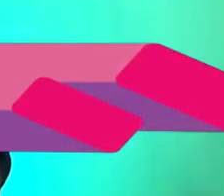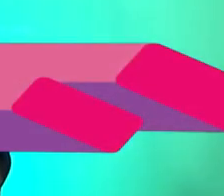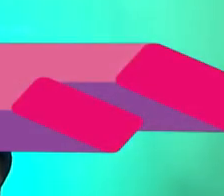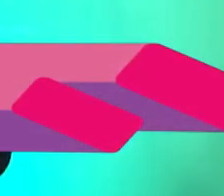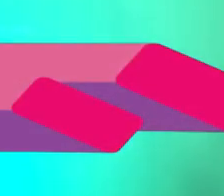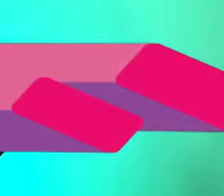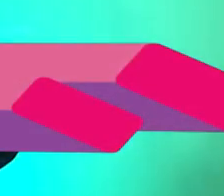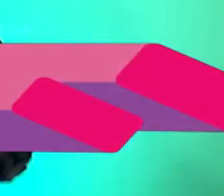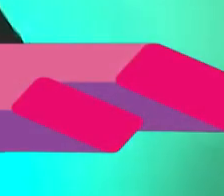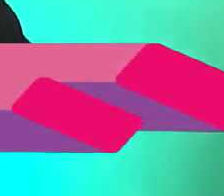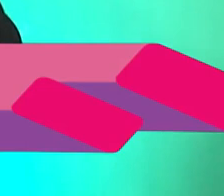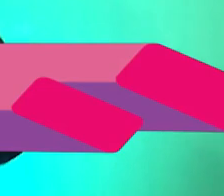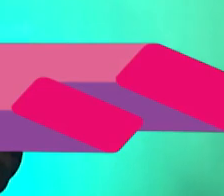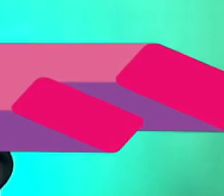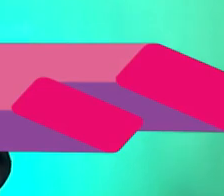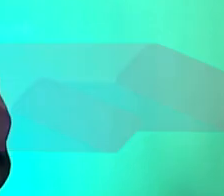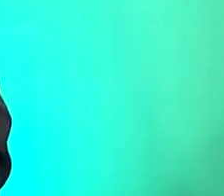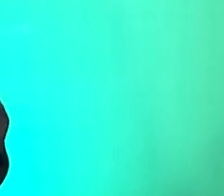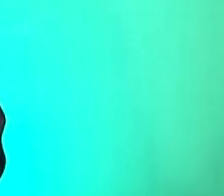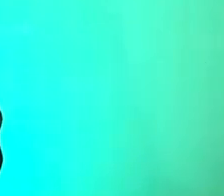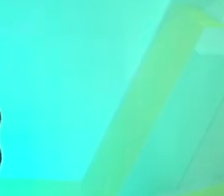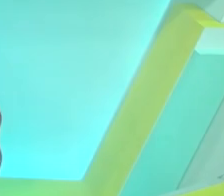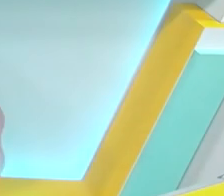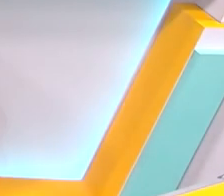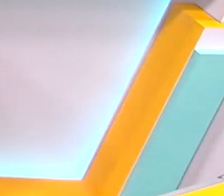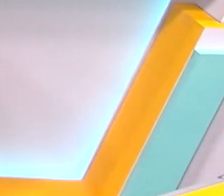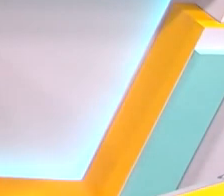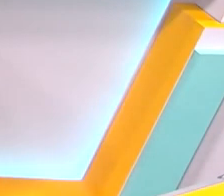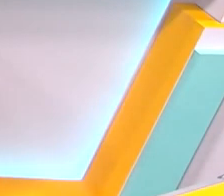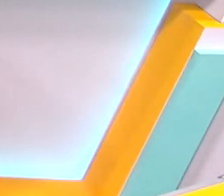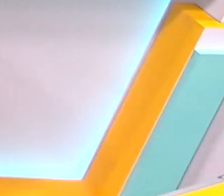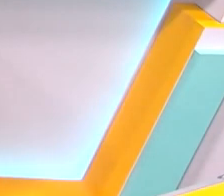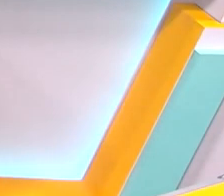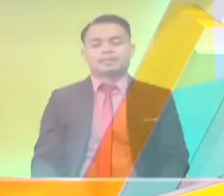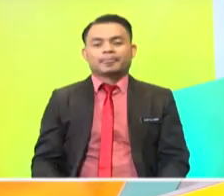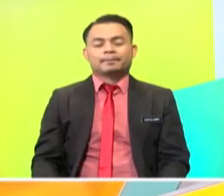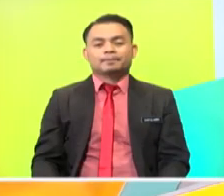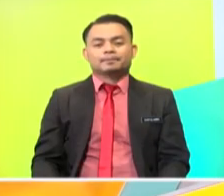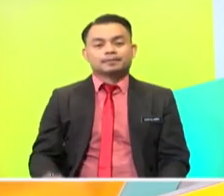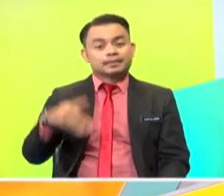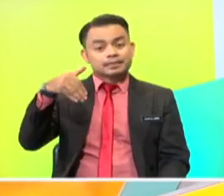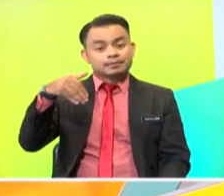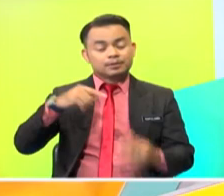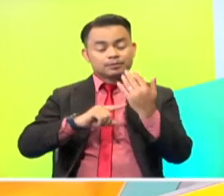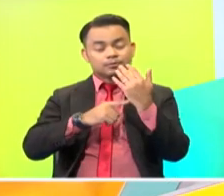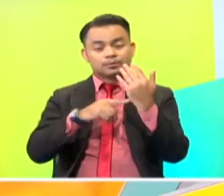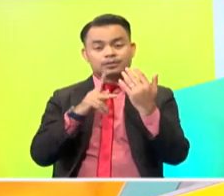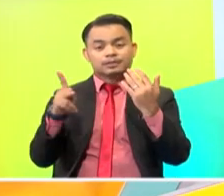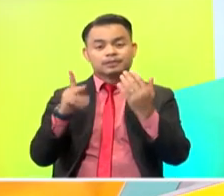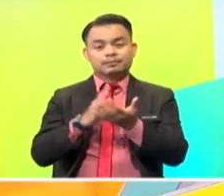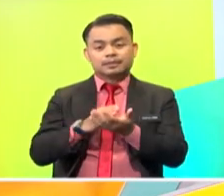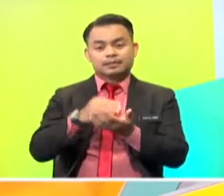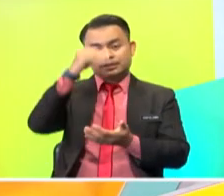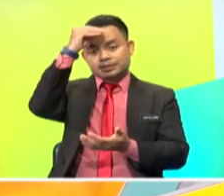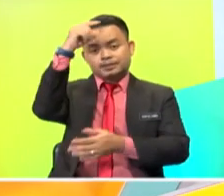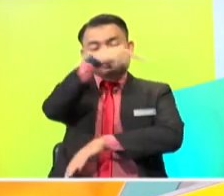datang chegou berdua karena berada bersama kita pada hari ini sangat menyerukan Cikgu sebelum kita membutuhkan waktu pelajaran kitab hari ini